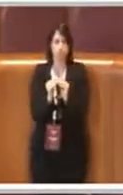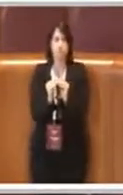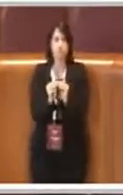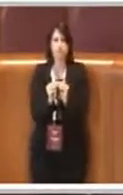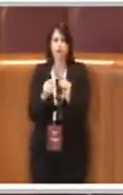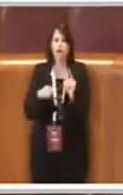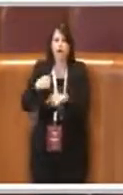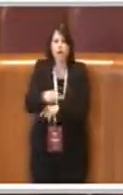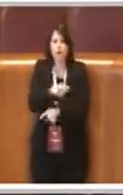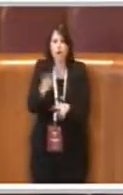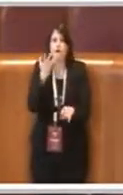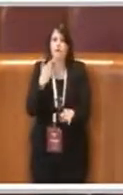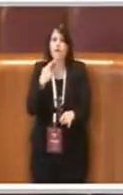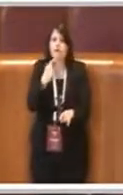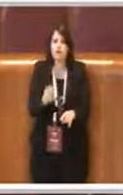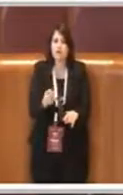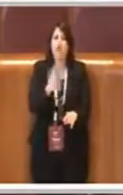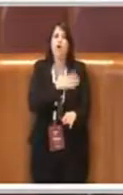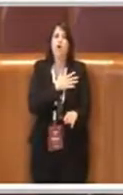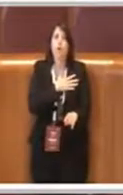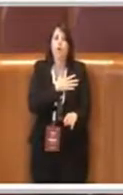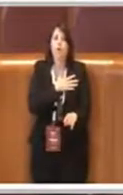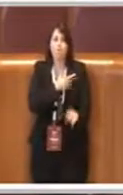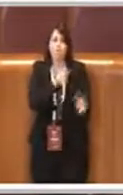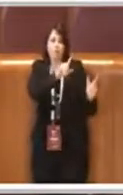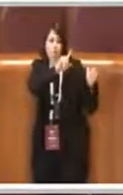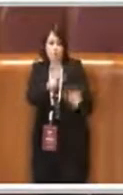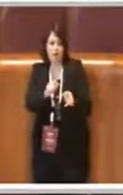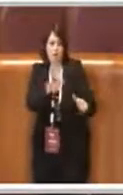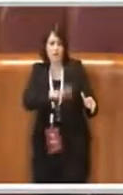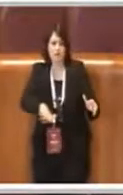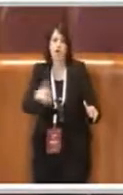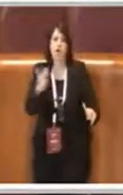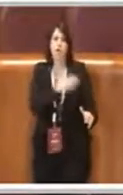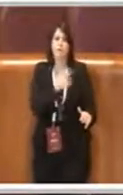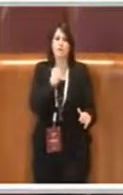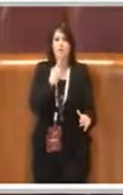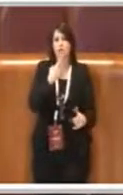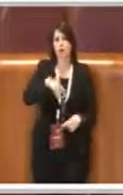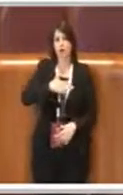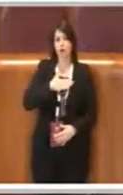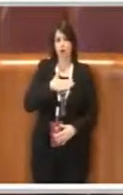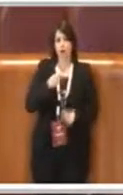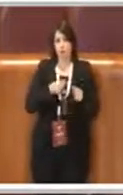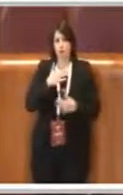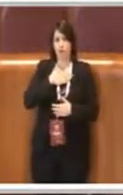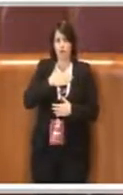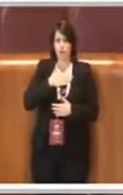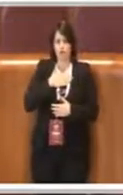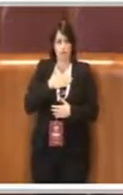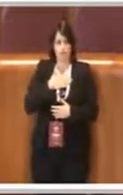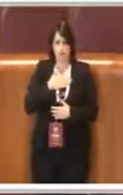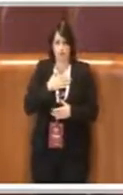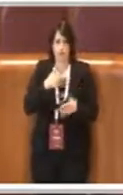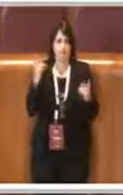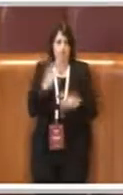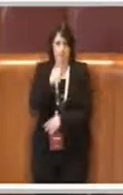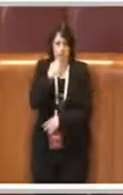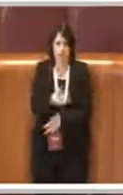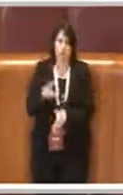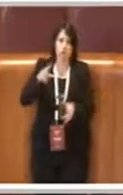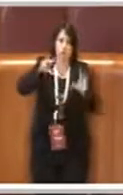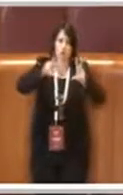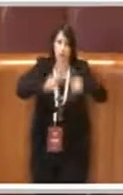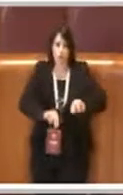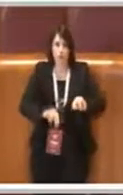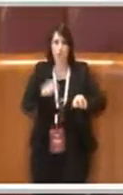colpa degli impatti di questa roba sul nostro territorio sia della nostra amministrazione, quando, ripeto, questa è una roba che non ha